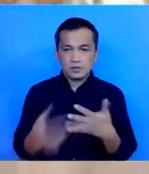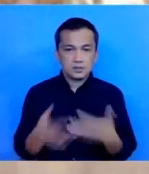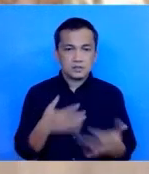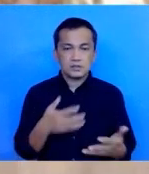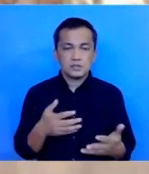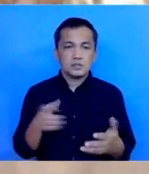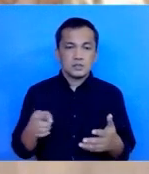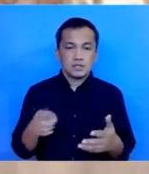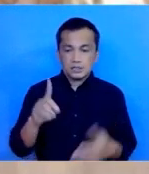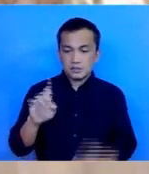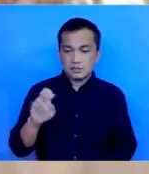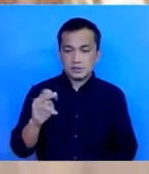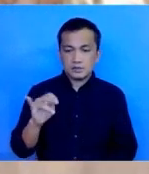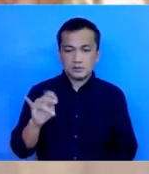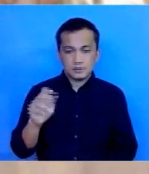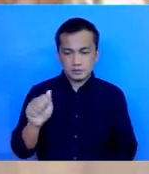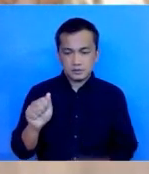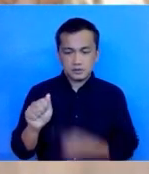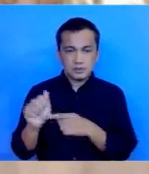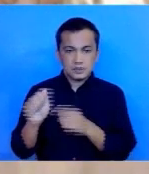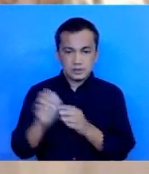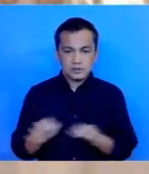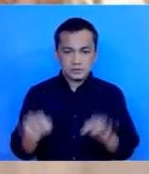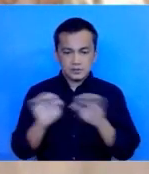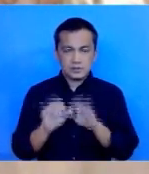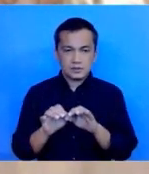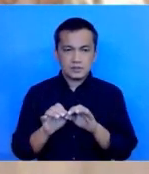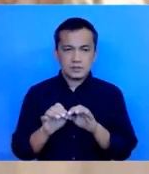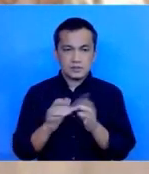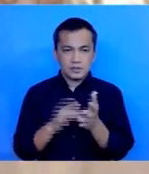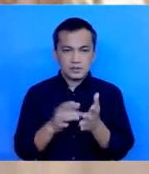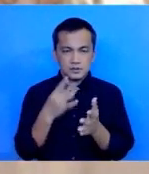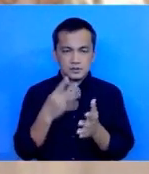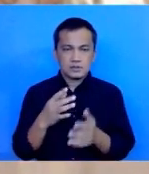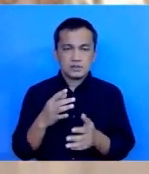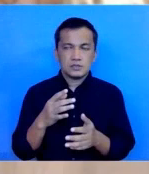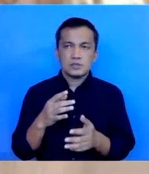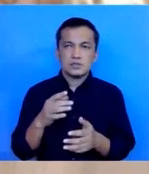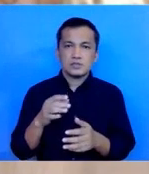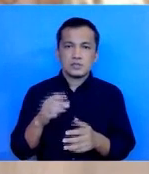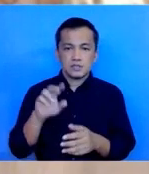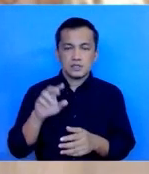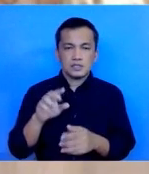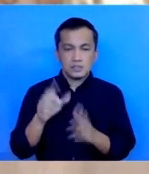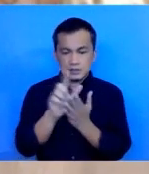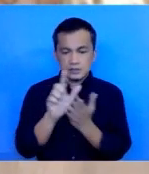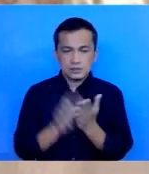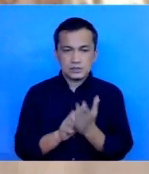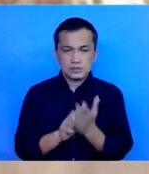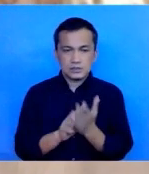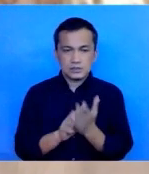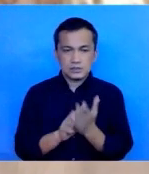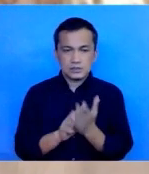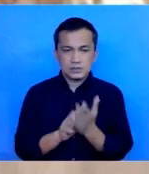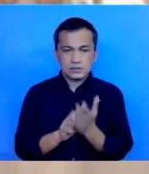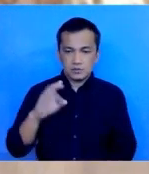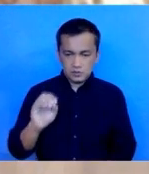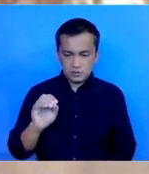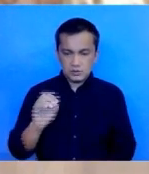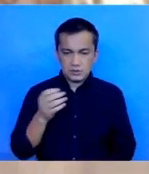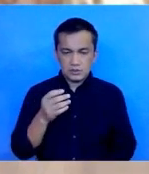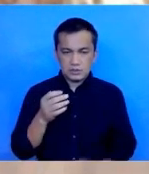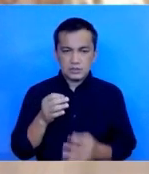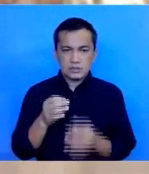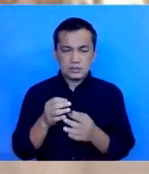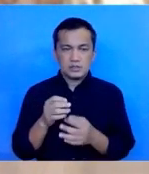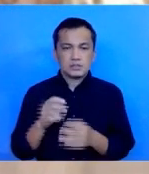Dengvax ay nasa essential medicines list ng World Health Organization, kailangan ng bansa make available